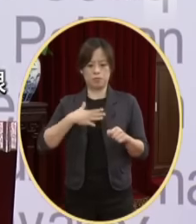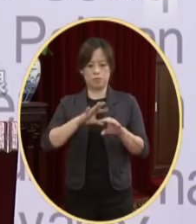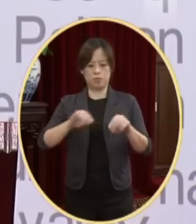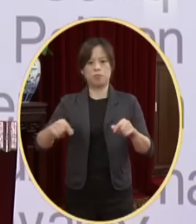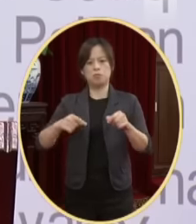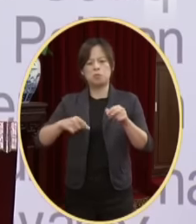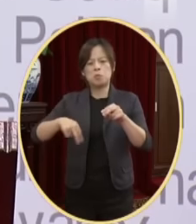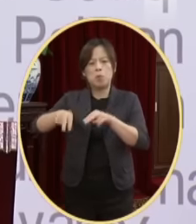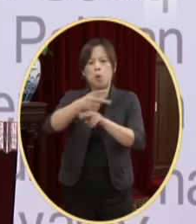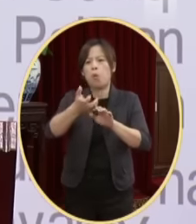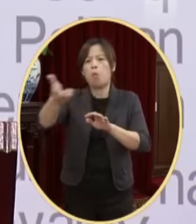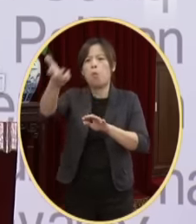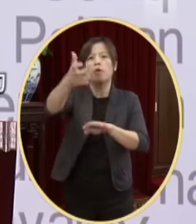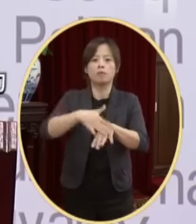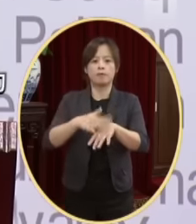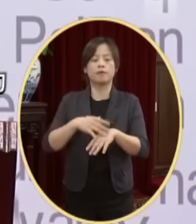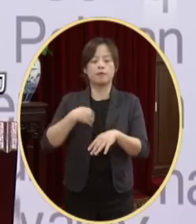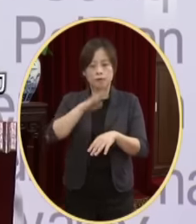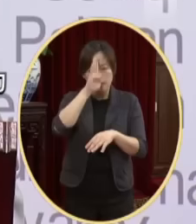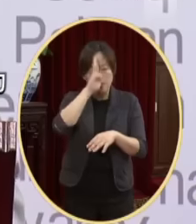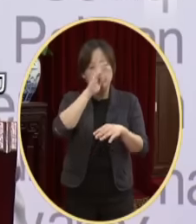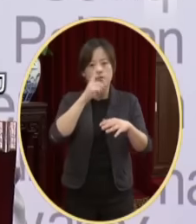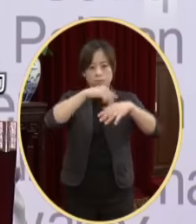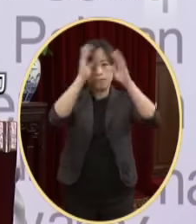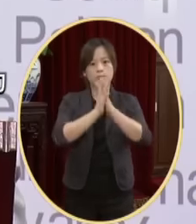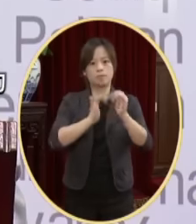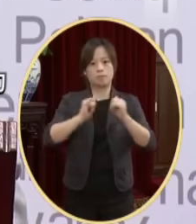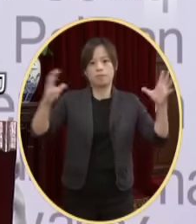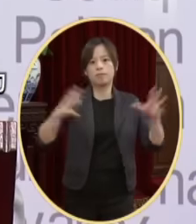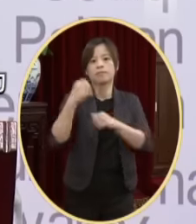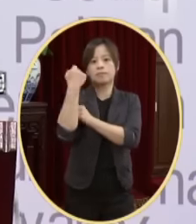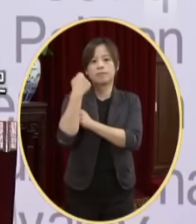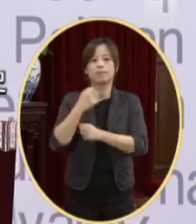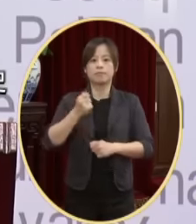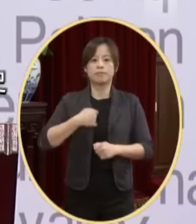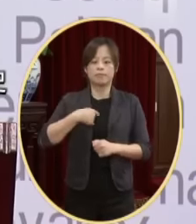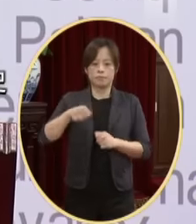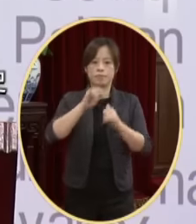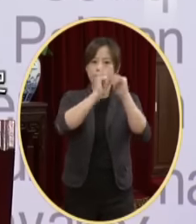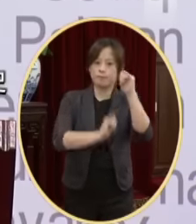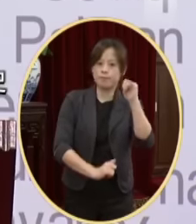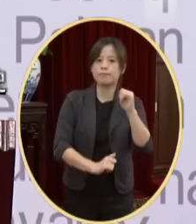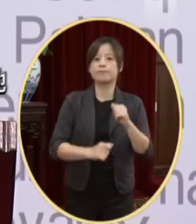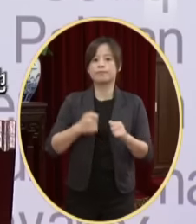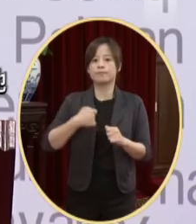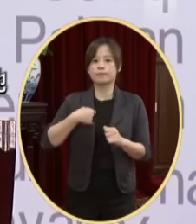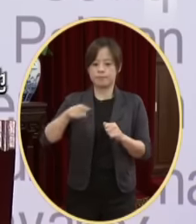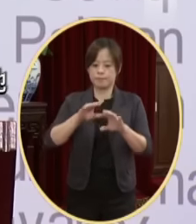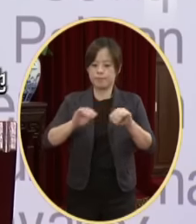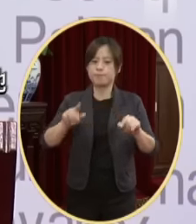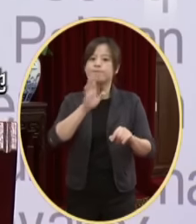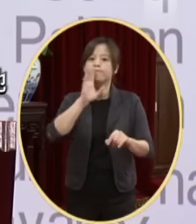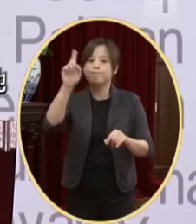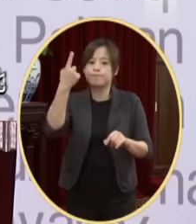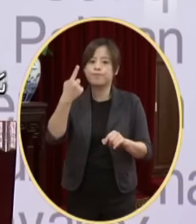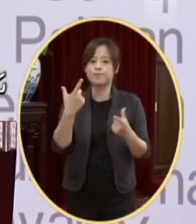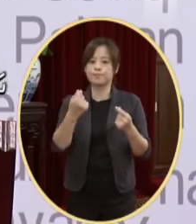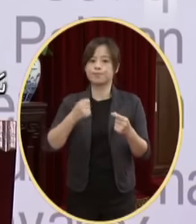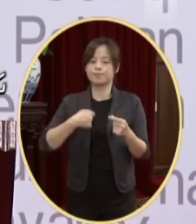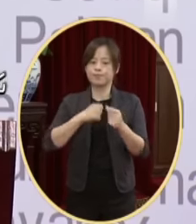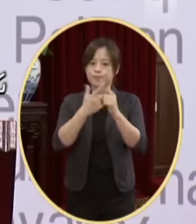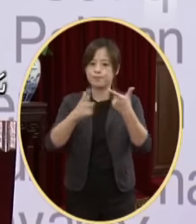浪。我请求整个社会一起努力，认识我们的历史，认识我们的土地，也认识